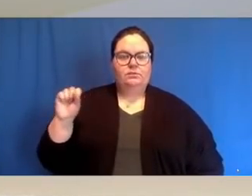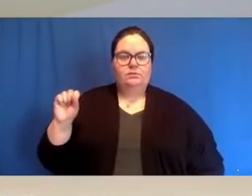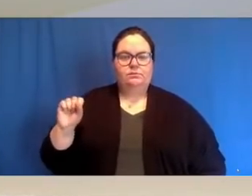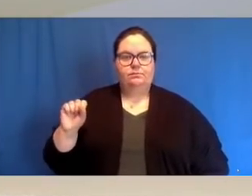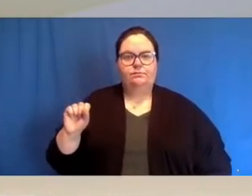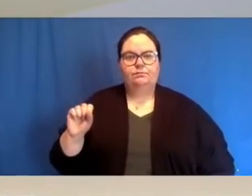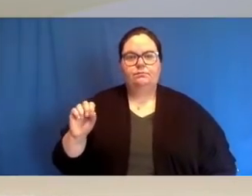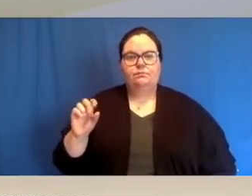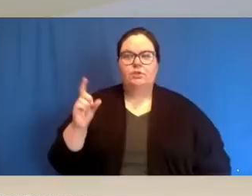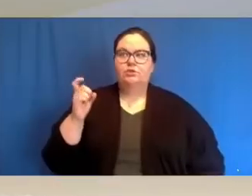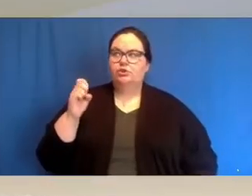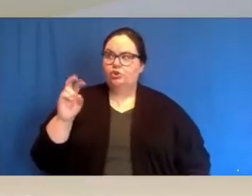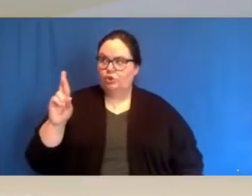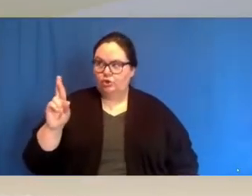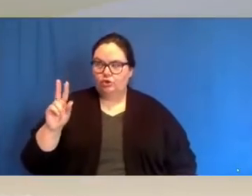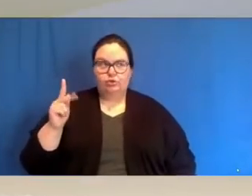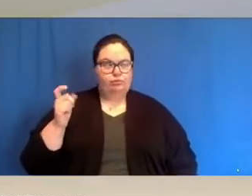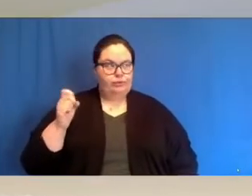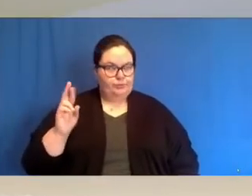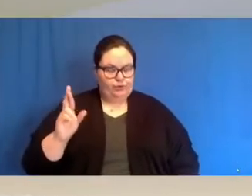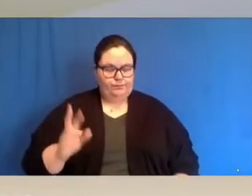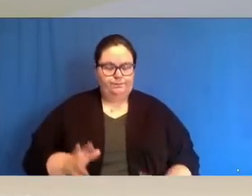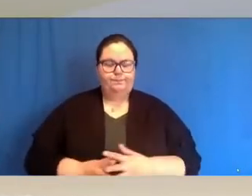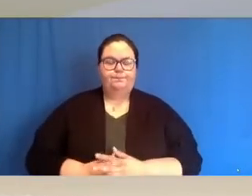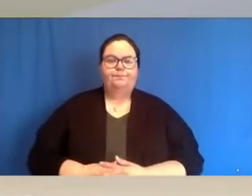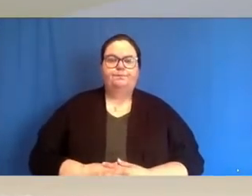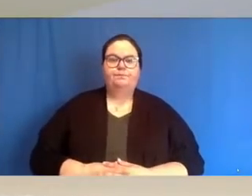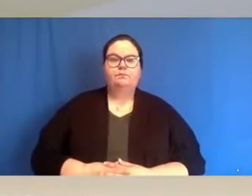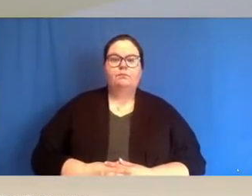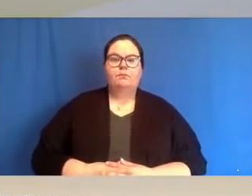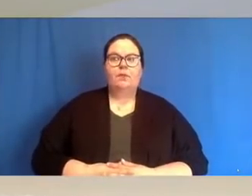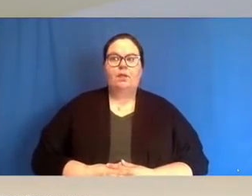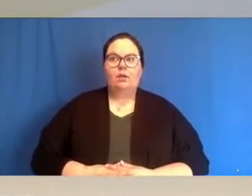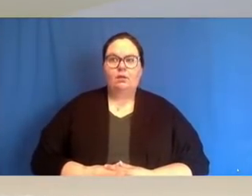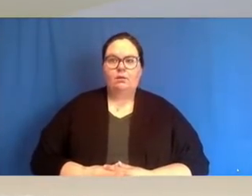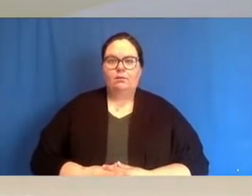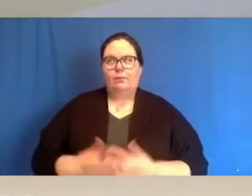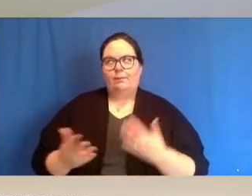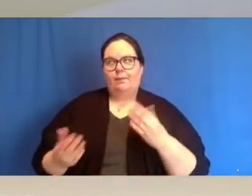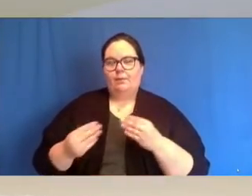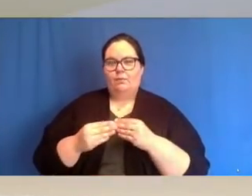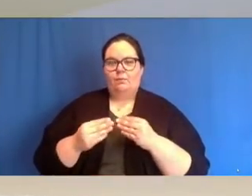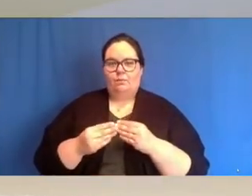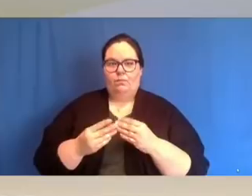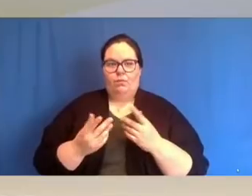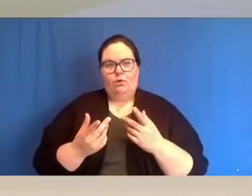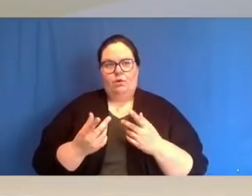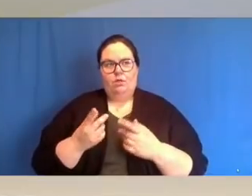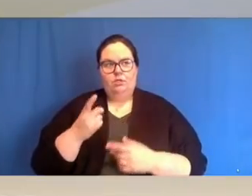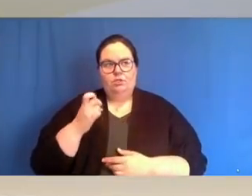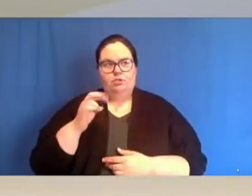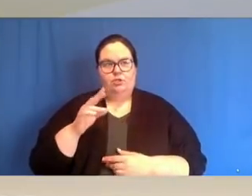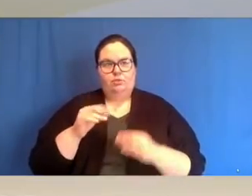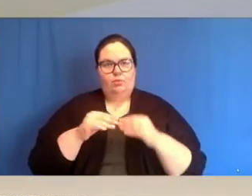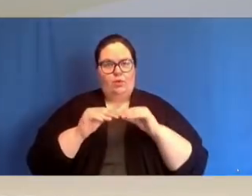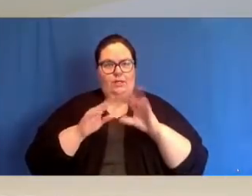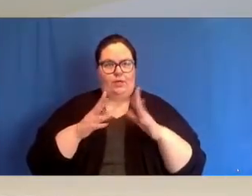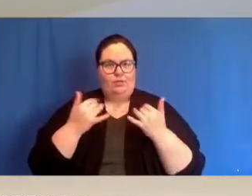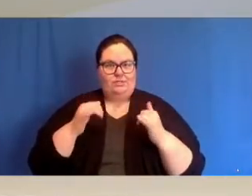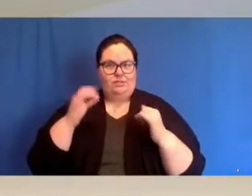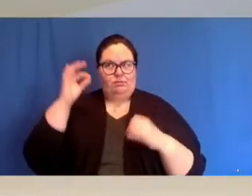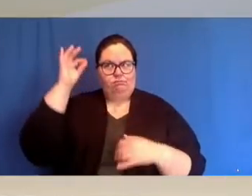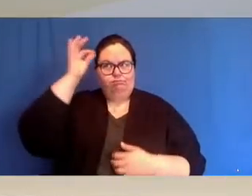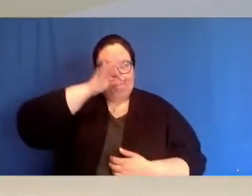Doctor and Premier, as particularly Dr. Morrison makes so clear, we don't know very much yet